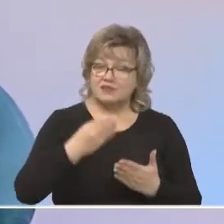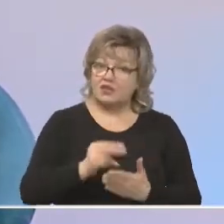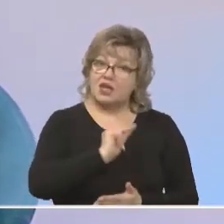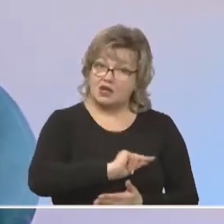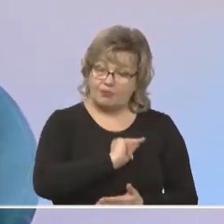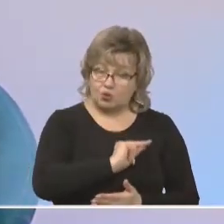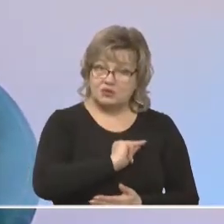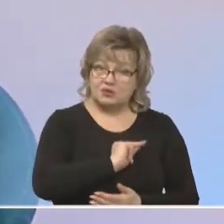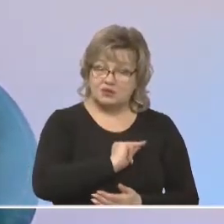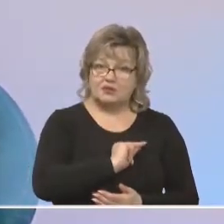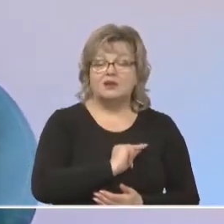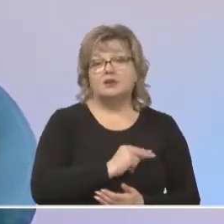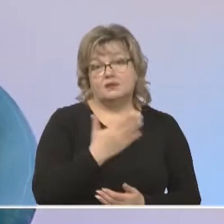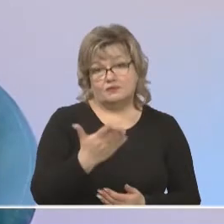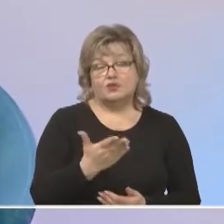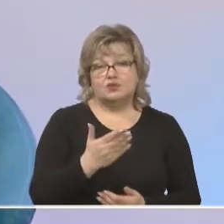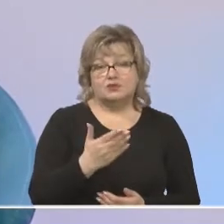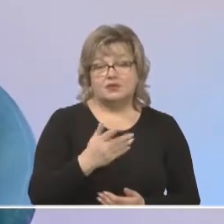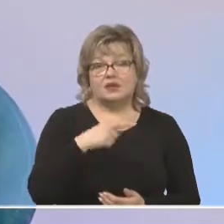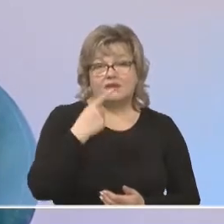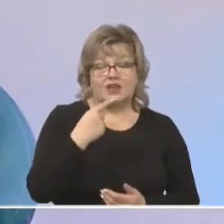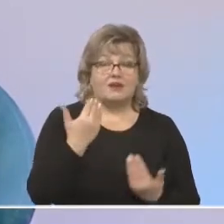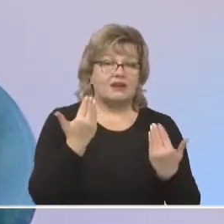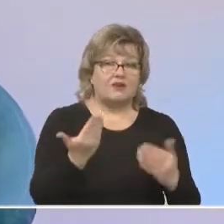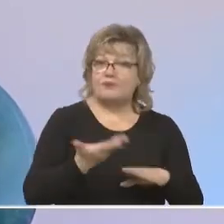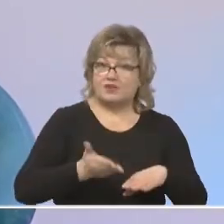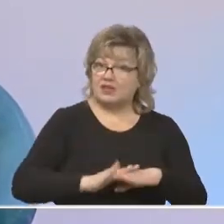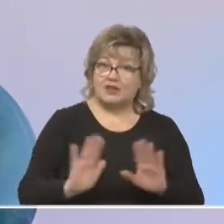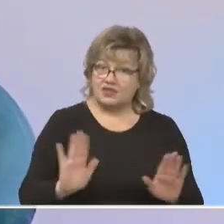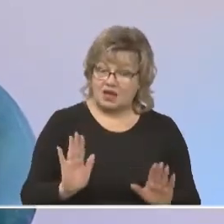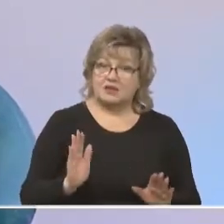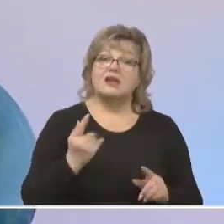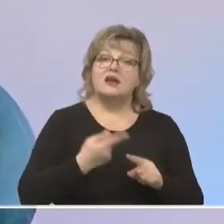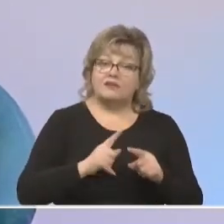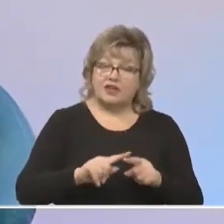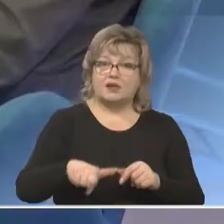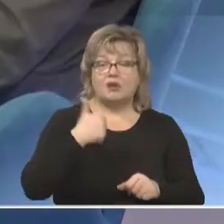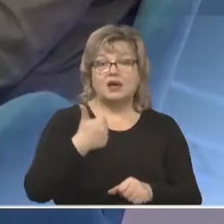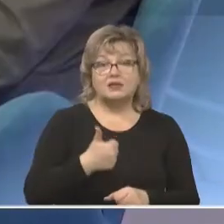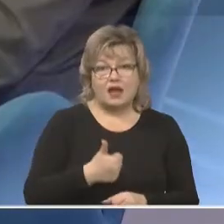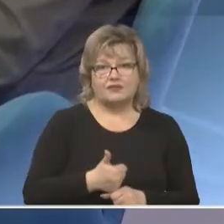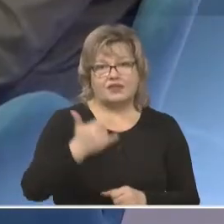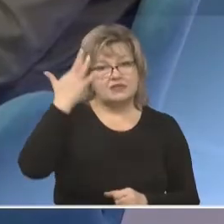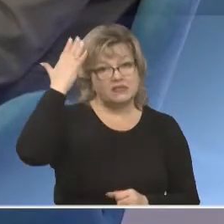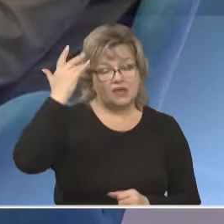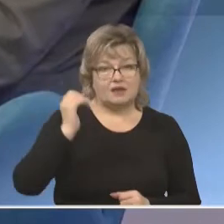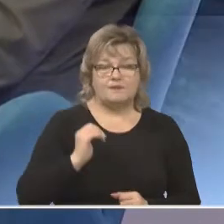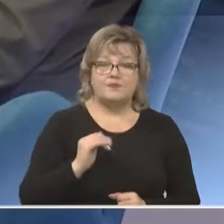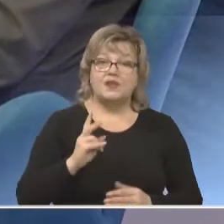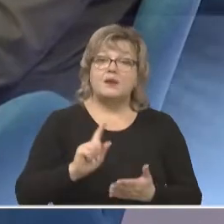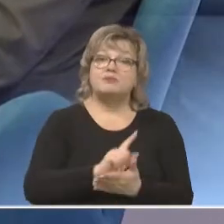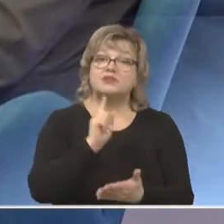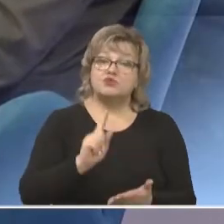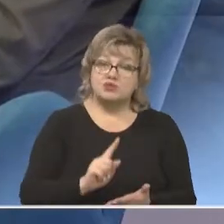она, собственно говоря, вам не в тягость. В этом самая главная цель. Ну,